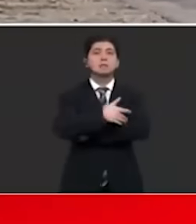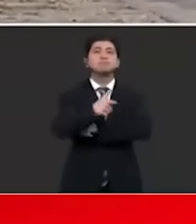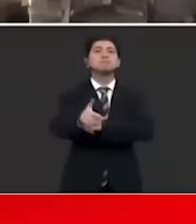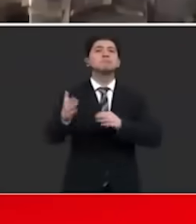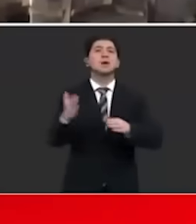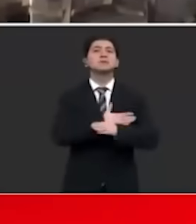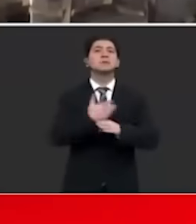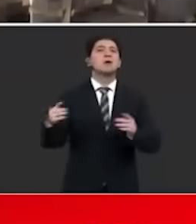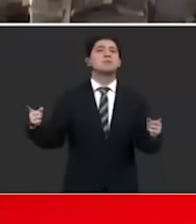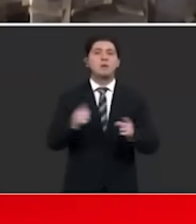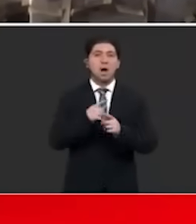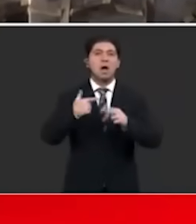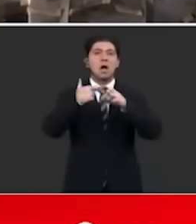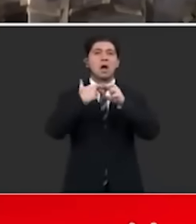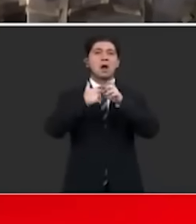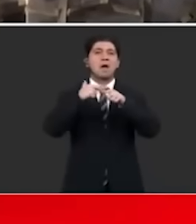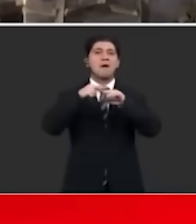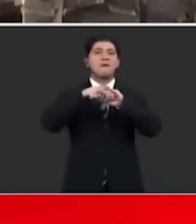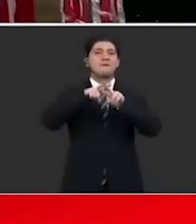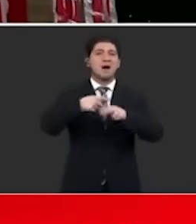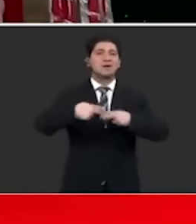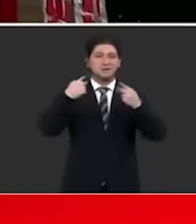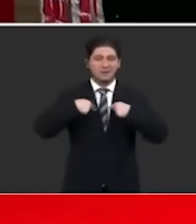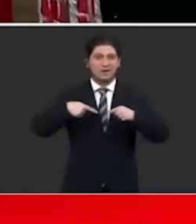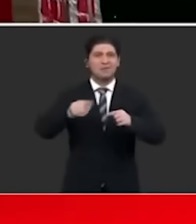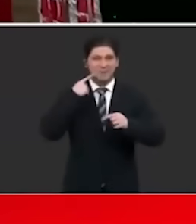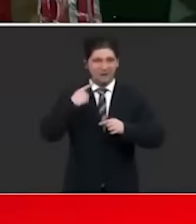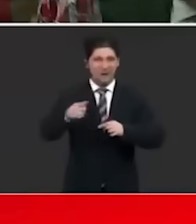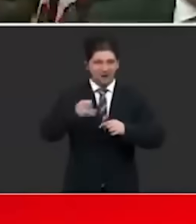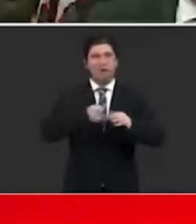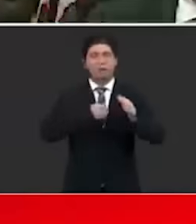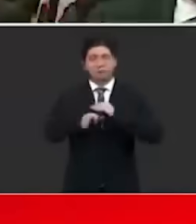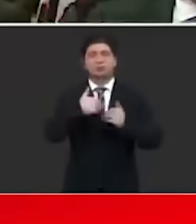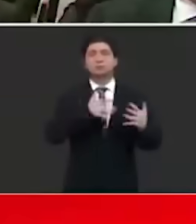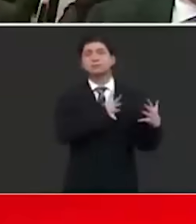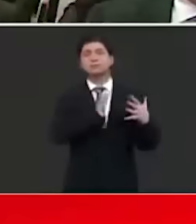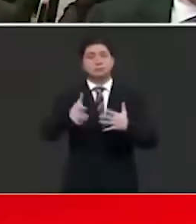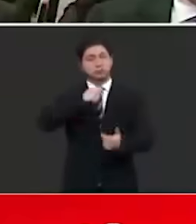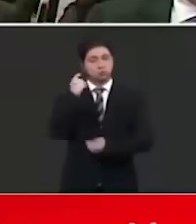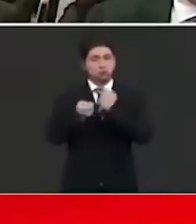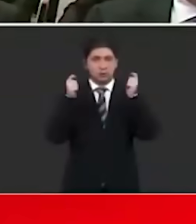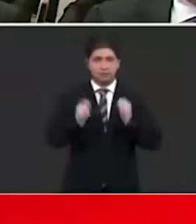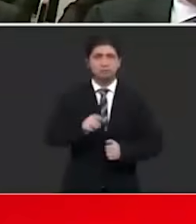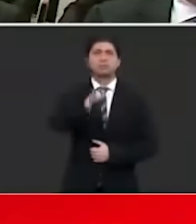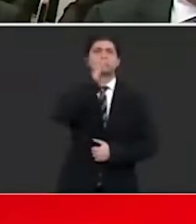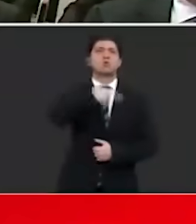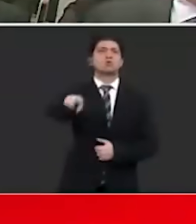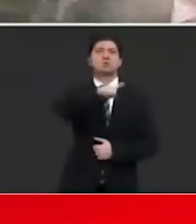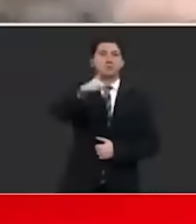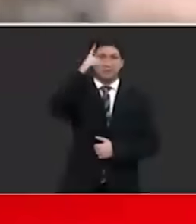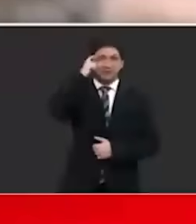sınır kapısından Gazze'ye ulaştırılmasını sağlıyoruz. Biliyorsunuz